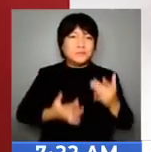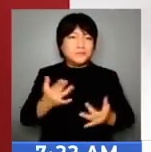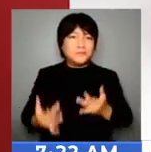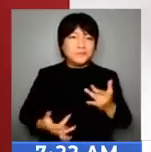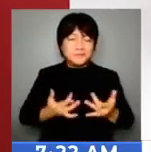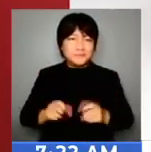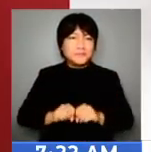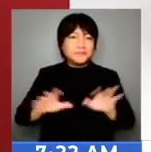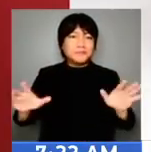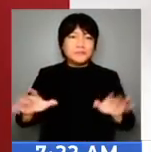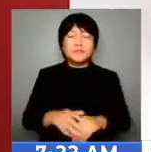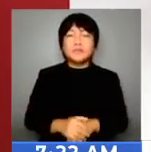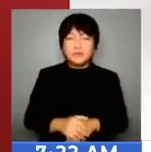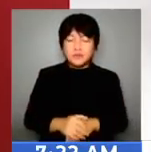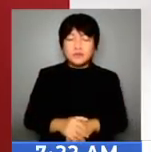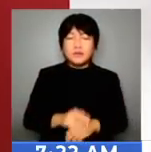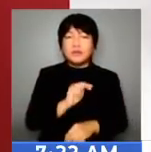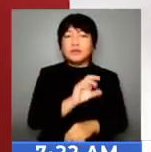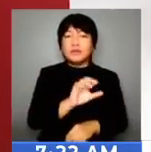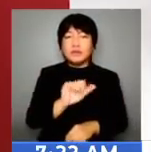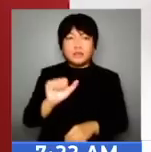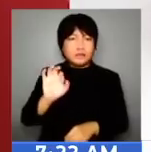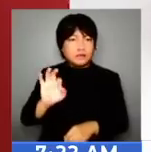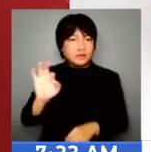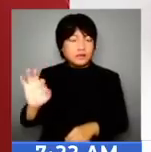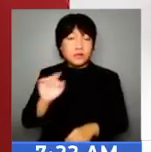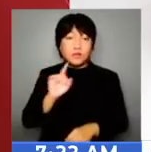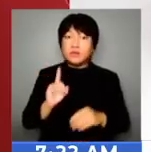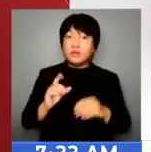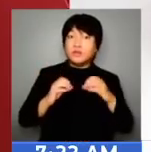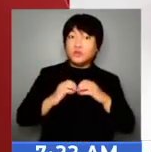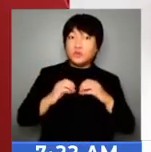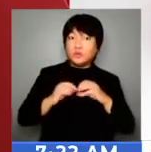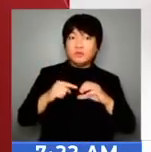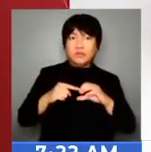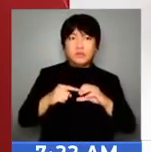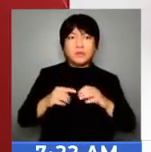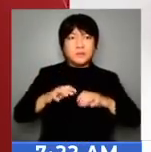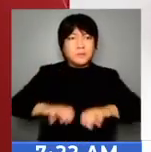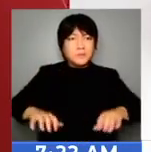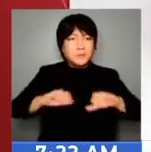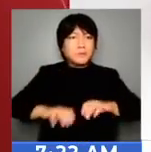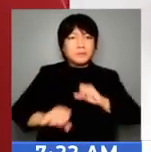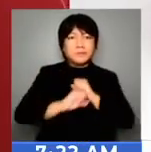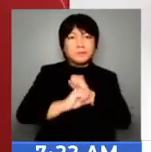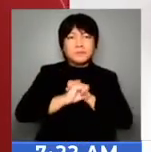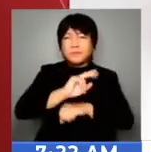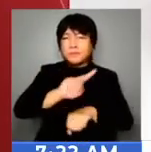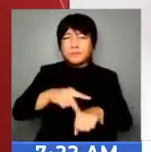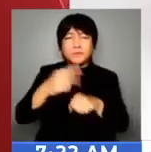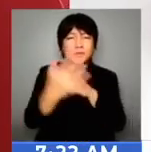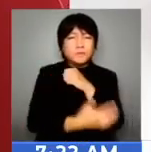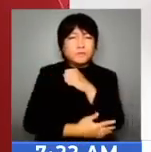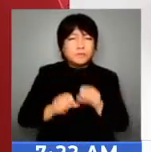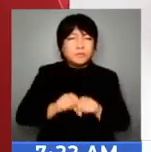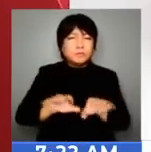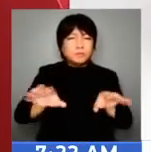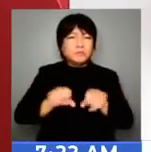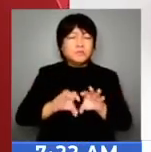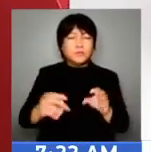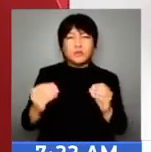raw ng GMA ang lahat para maihatid ang NCAA experience sa bawat sulok ng bansa. Pag-invest ng mga bagong